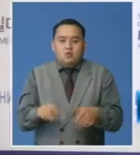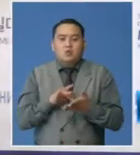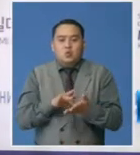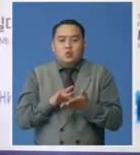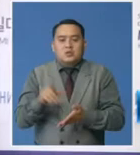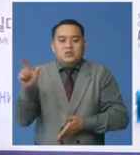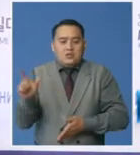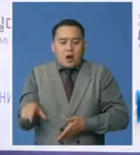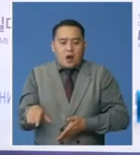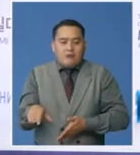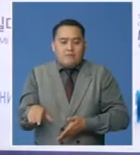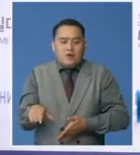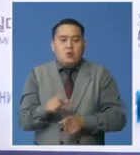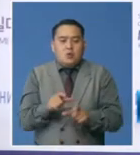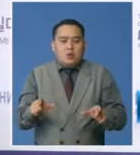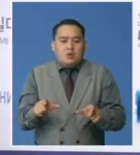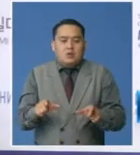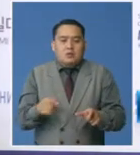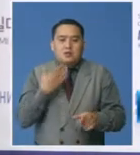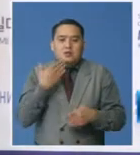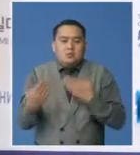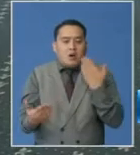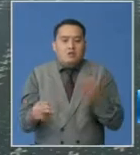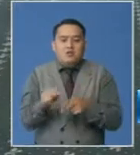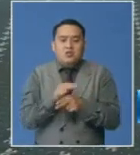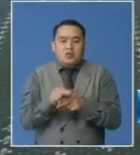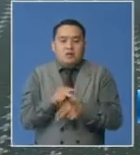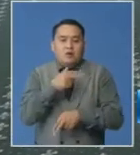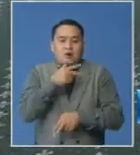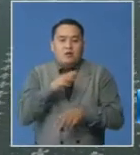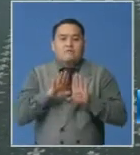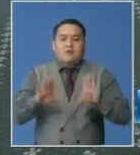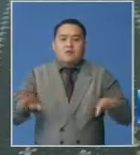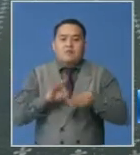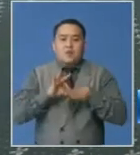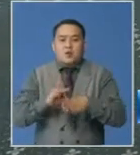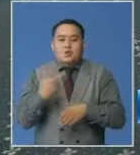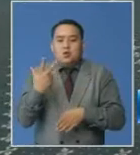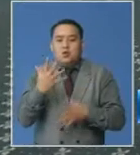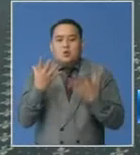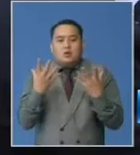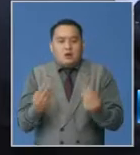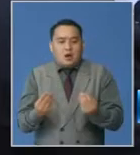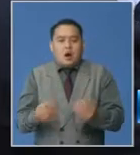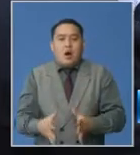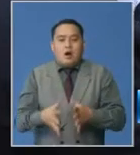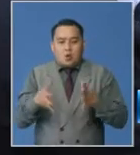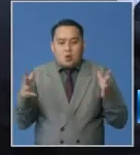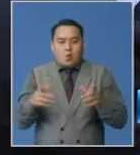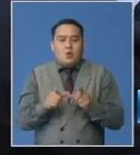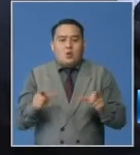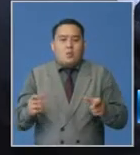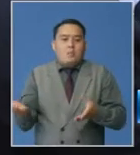туристов, потенциальных клиентов спрашивают о лечении в Корее. Выставка прошла в течение 3 дней. За это время огромный поток